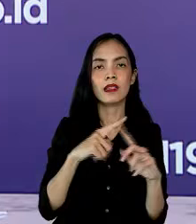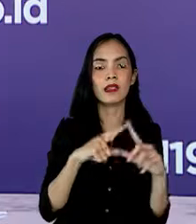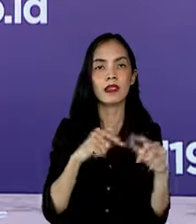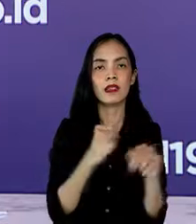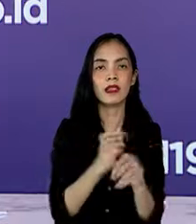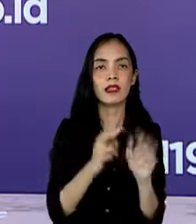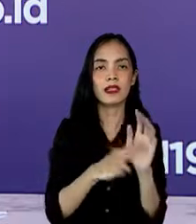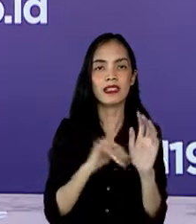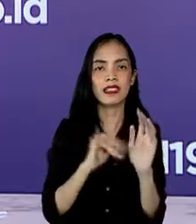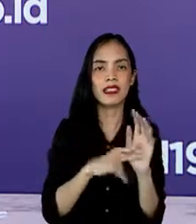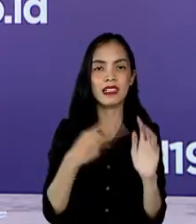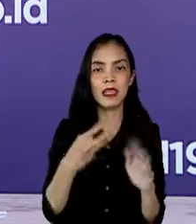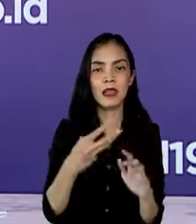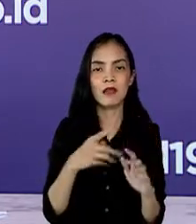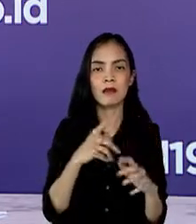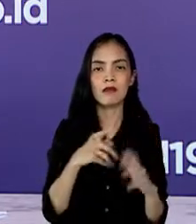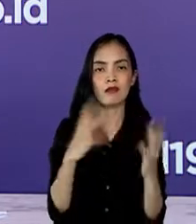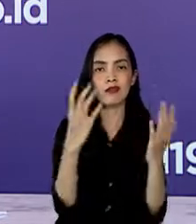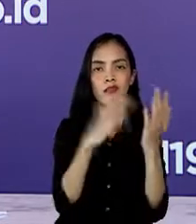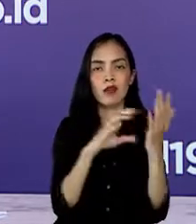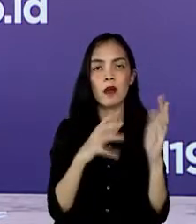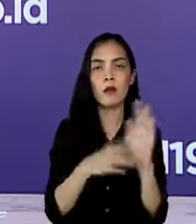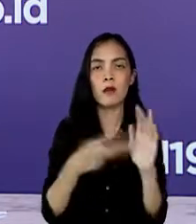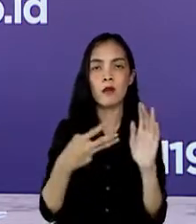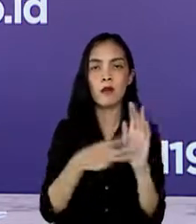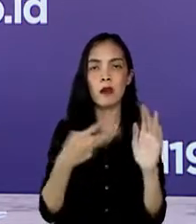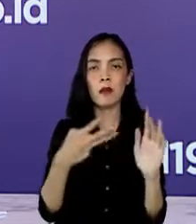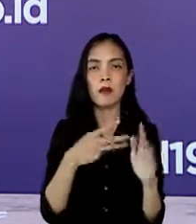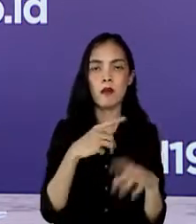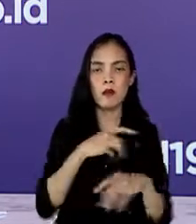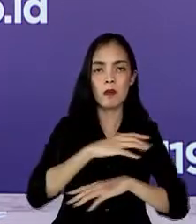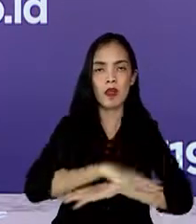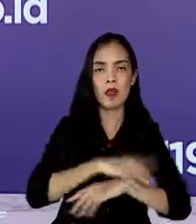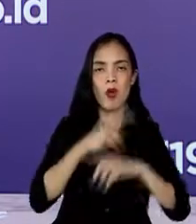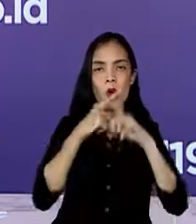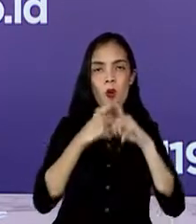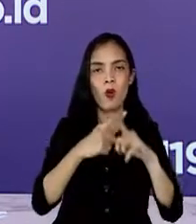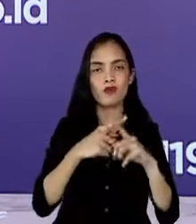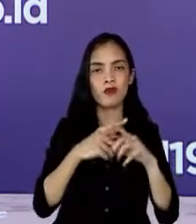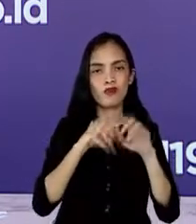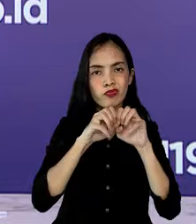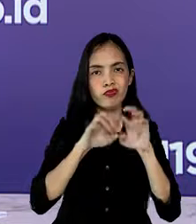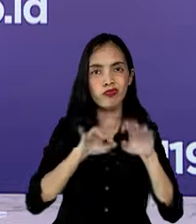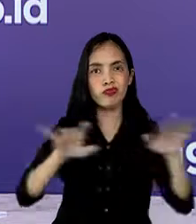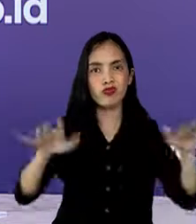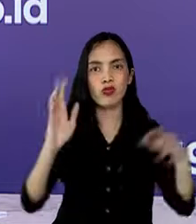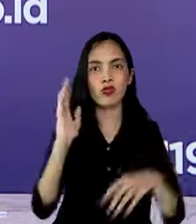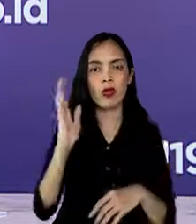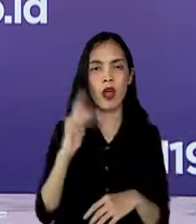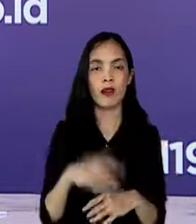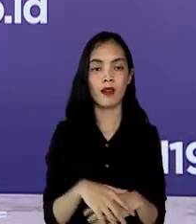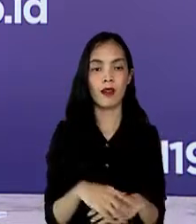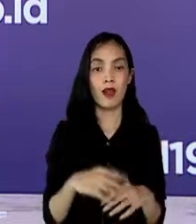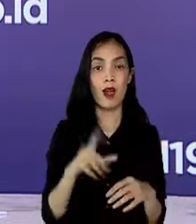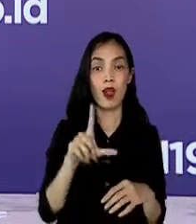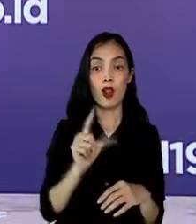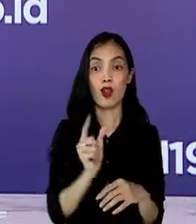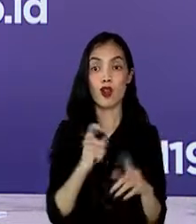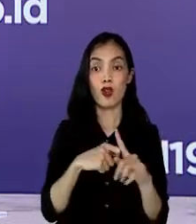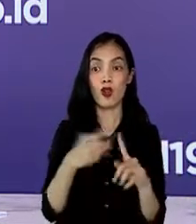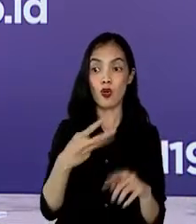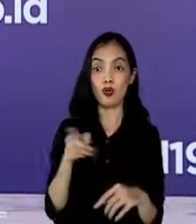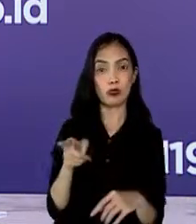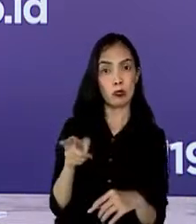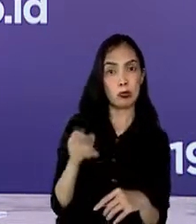Mimi berita palsu yang telah beredar secara luas Selain itu pernyataan tersebut bahwa vaksinasi